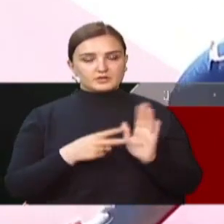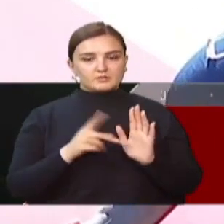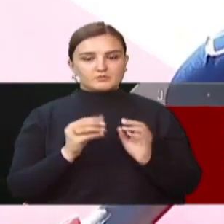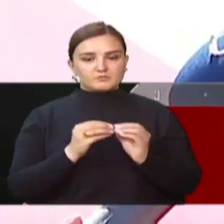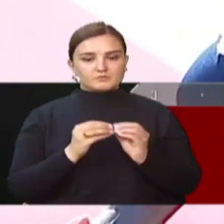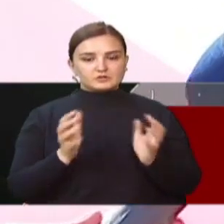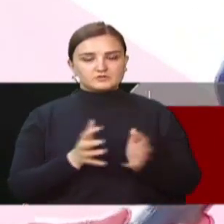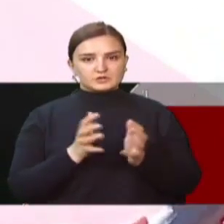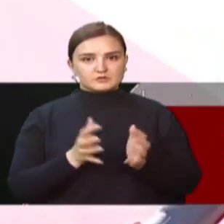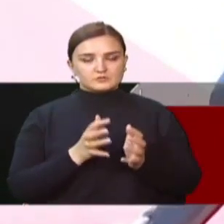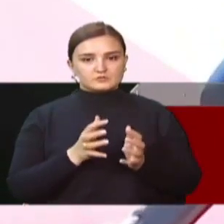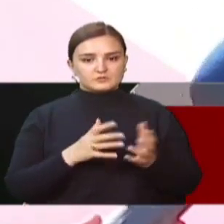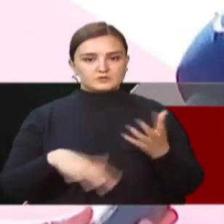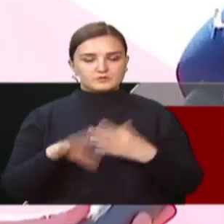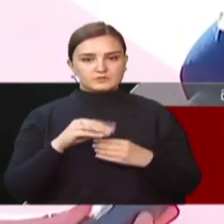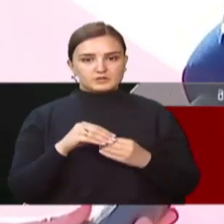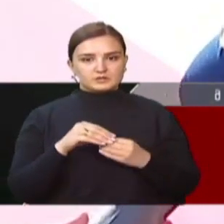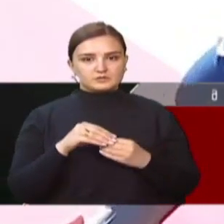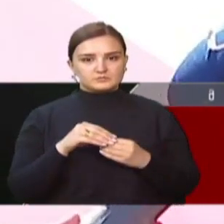და ამას ყოველშურის ყველანი